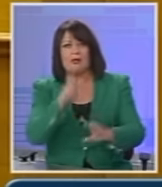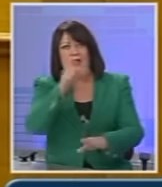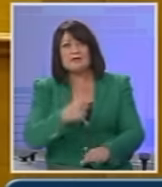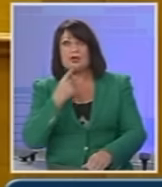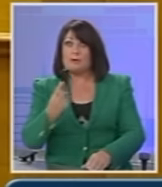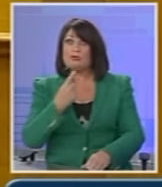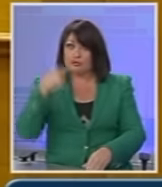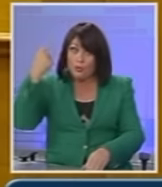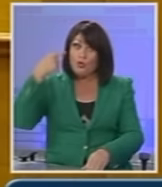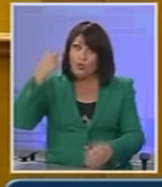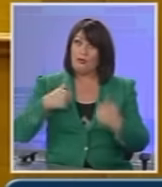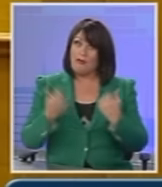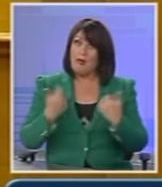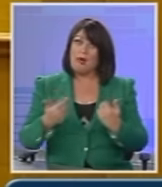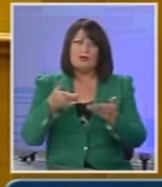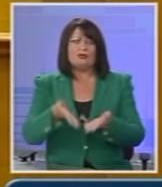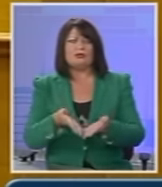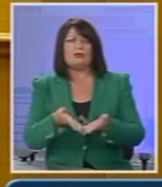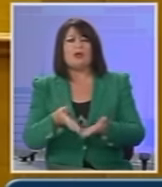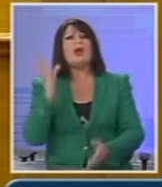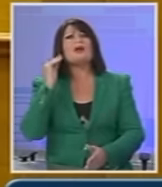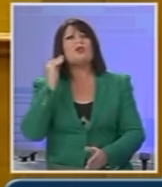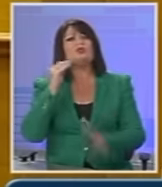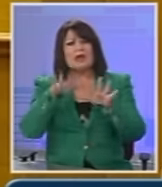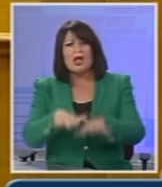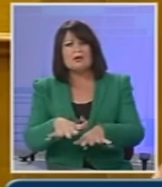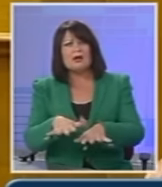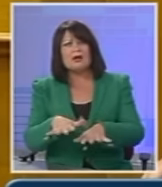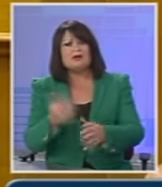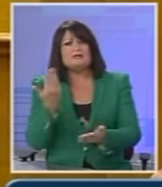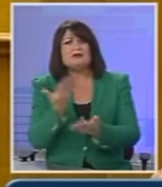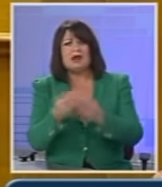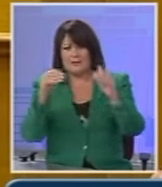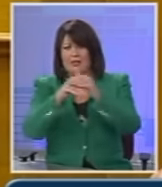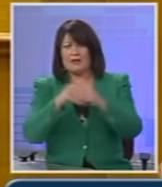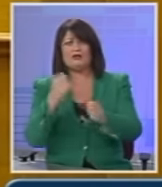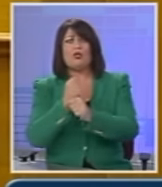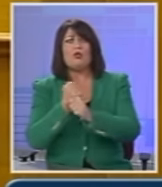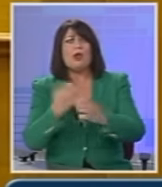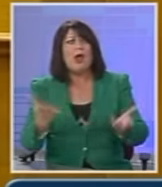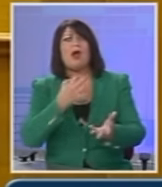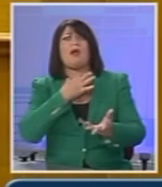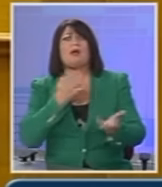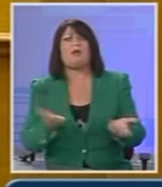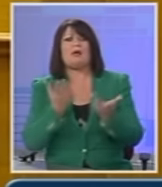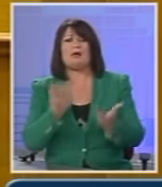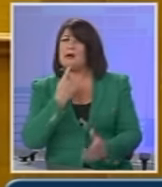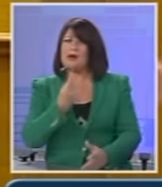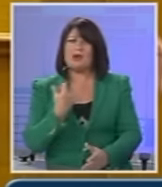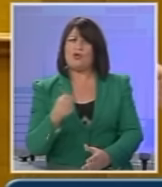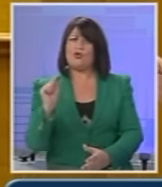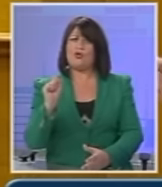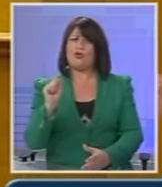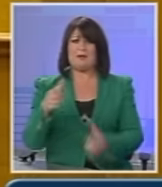τους καλλιεργήσατε. Και βέβαια να ακούσετε και τους ανέργους που ζητούν επενδύσεις και δουλειές και δεν ζητούν και λένε όχι στα